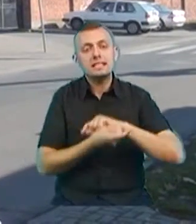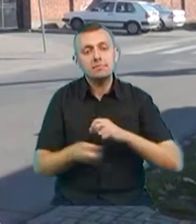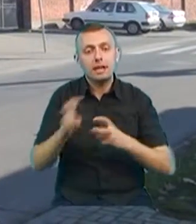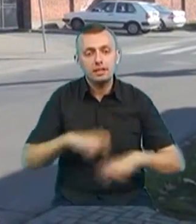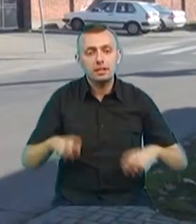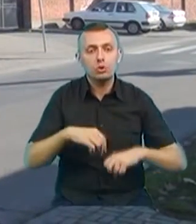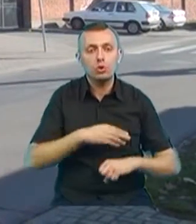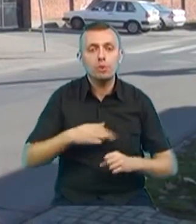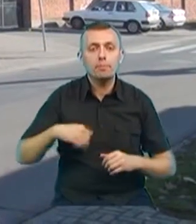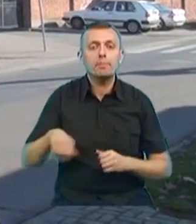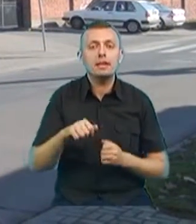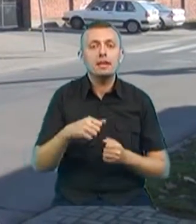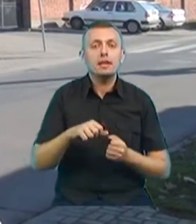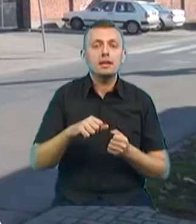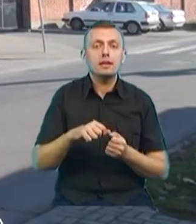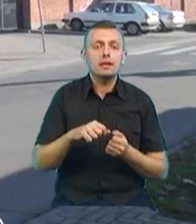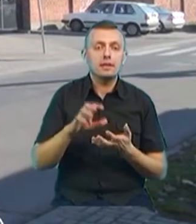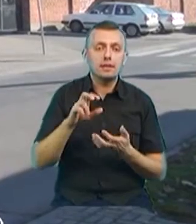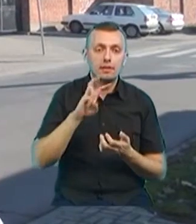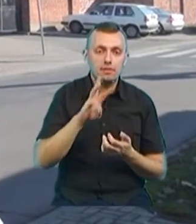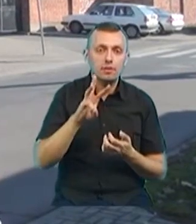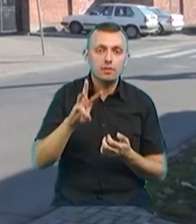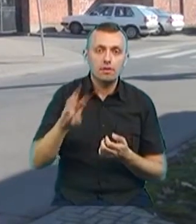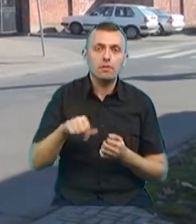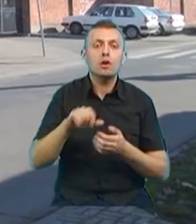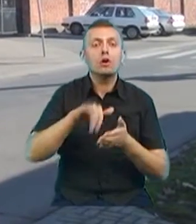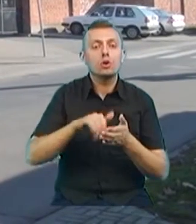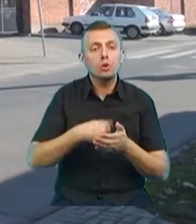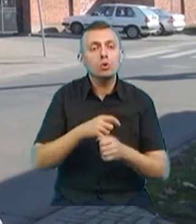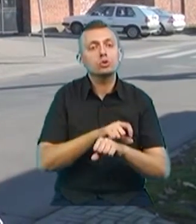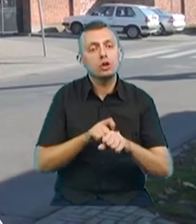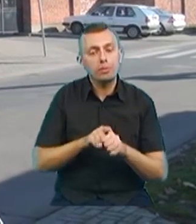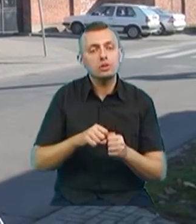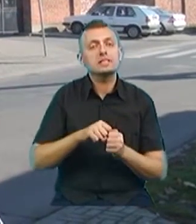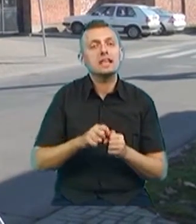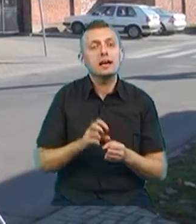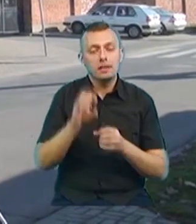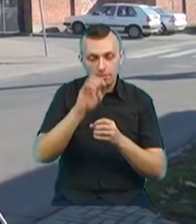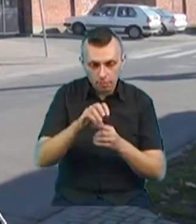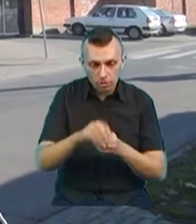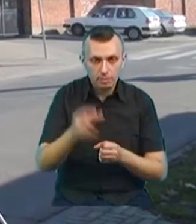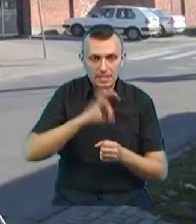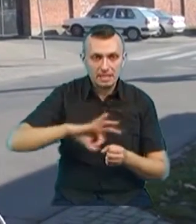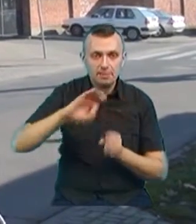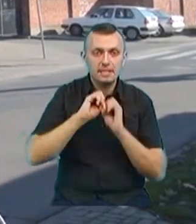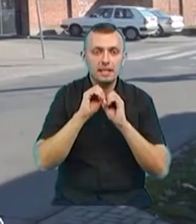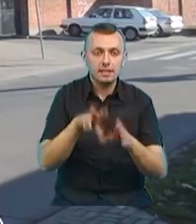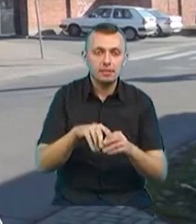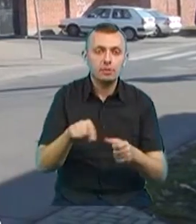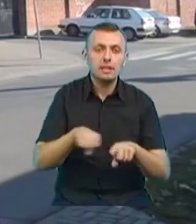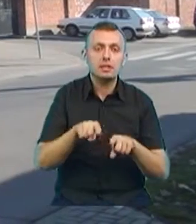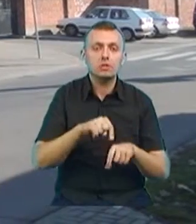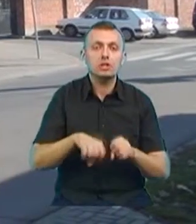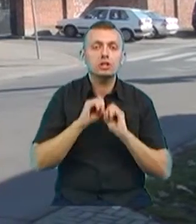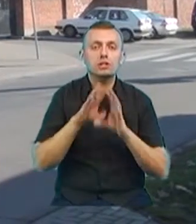ruchu. My na stronie Komendy Powiatowej Policji w Kutnie umieścimy szczegółową zmianę organizacji ruchu.